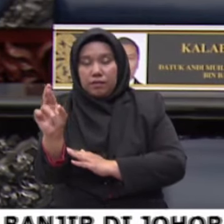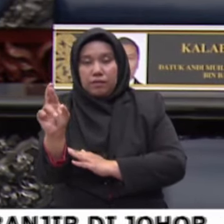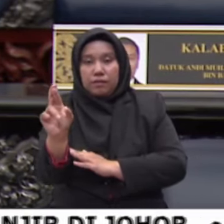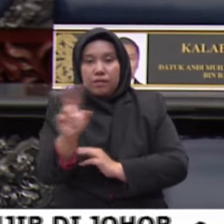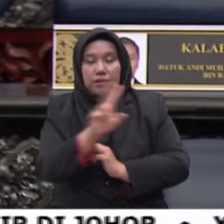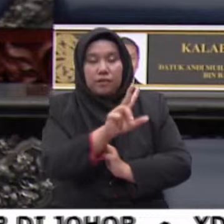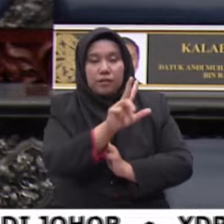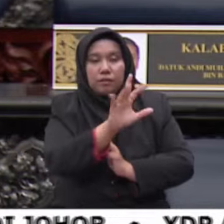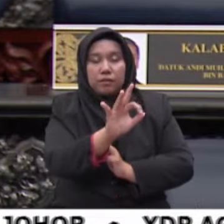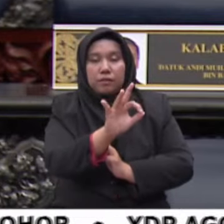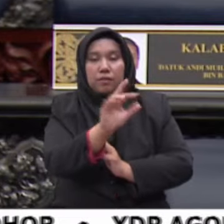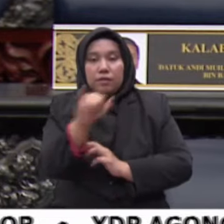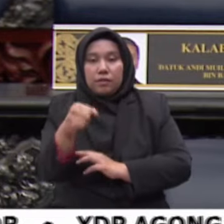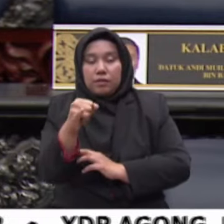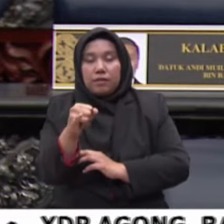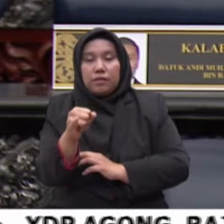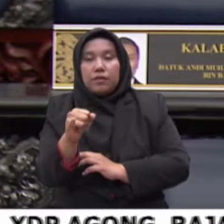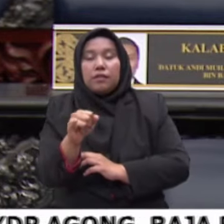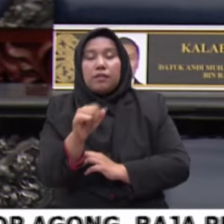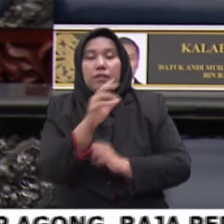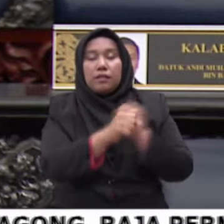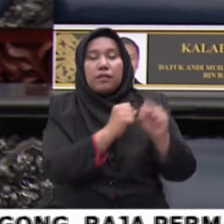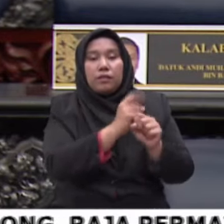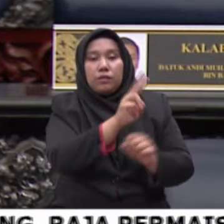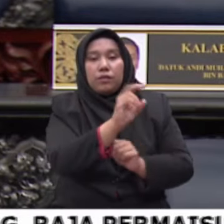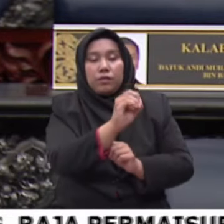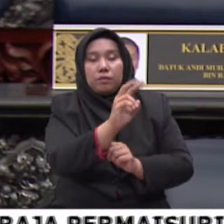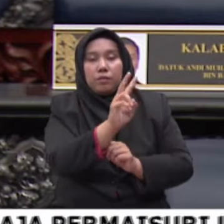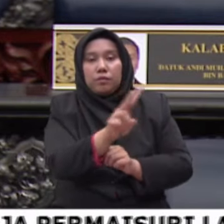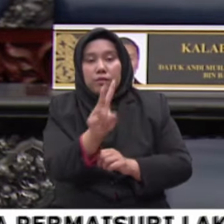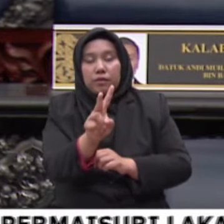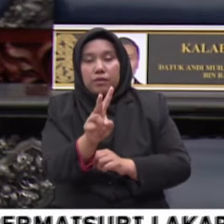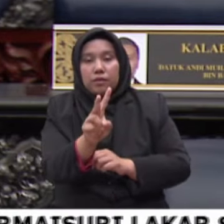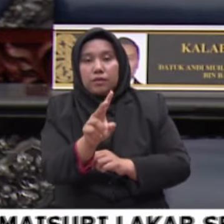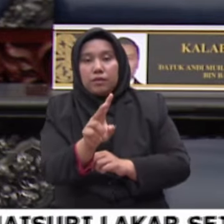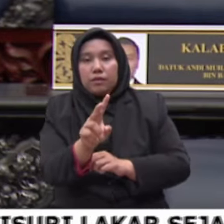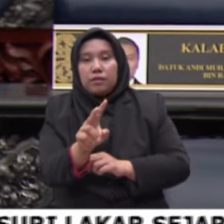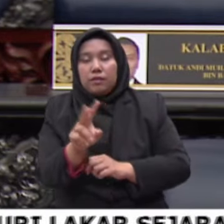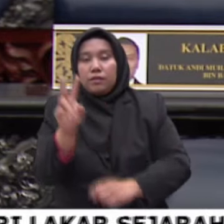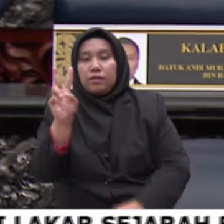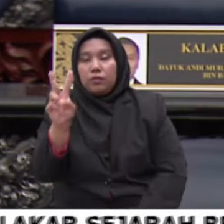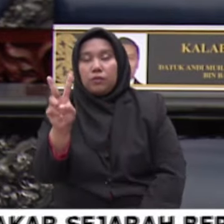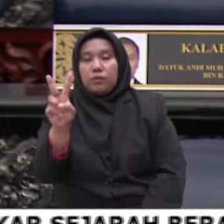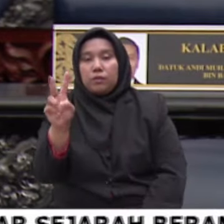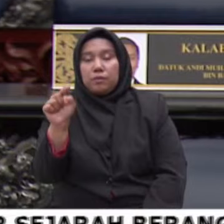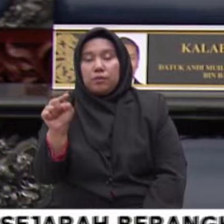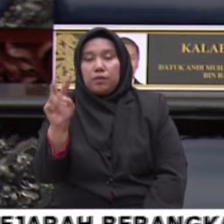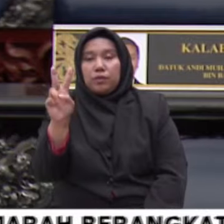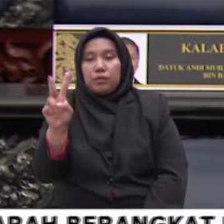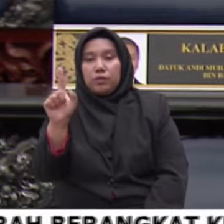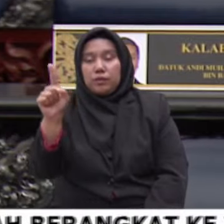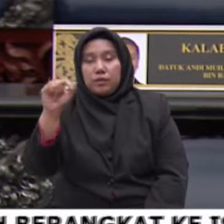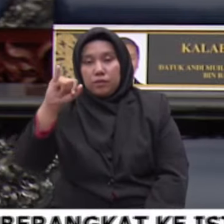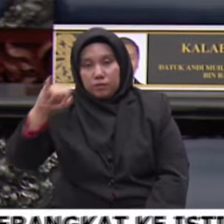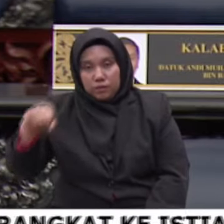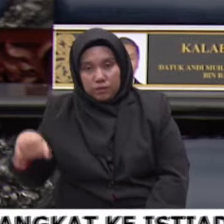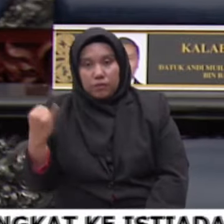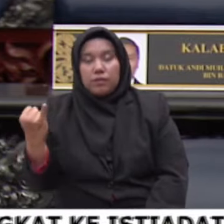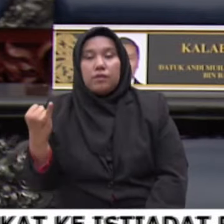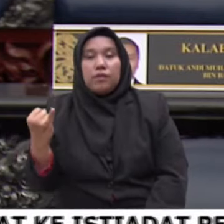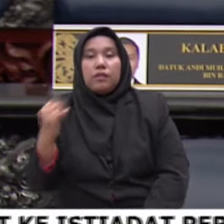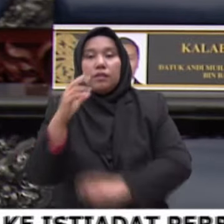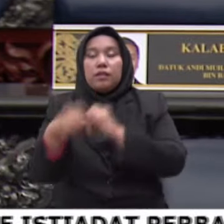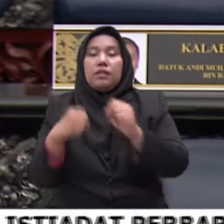tahun 2022 kepada 2.21 juta pada tahun